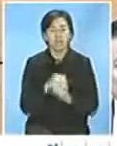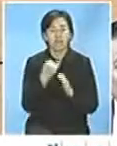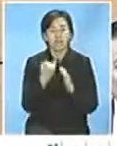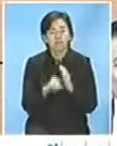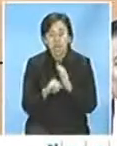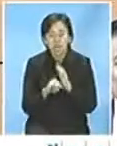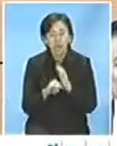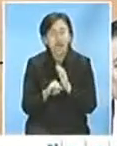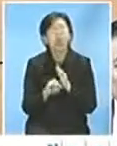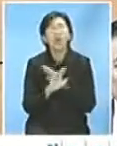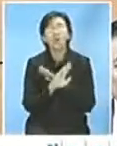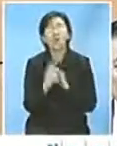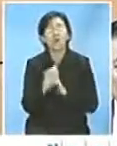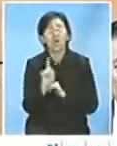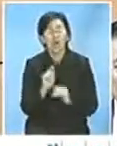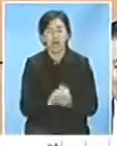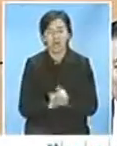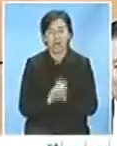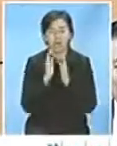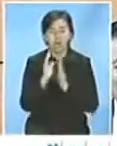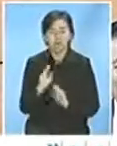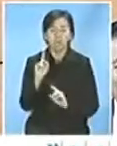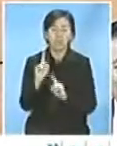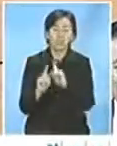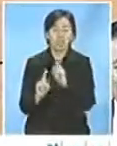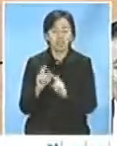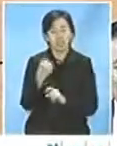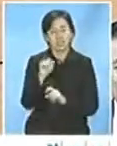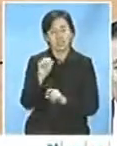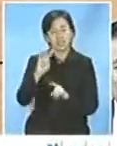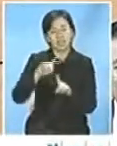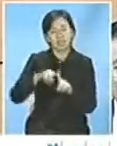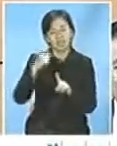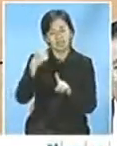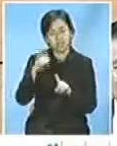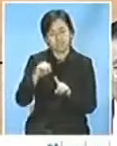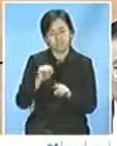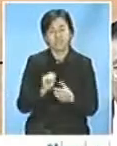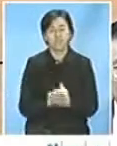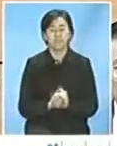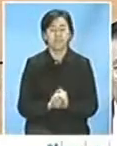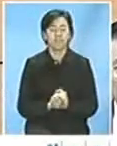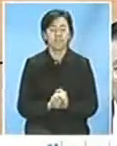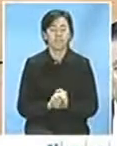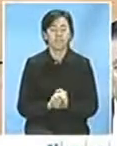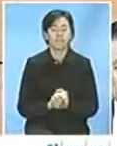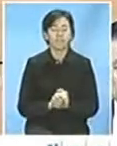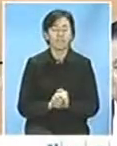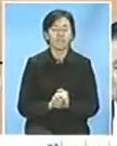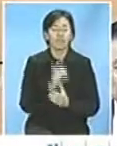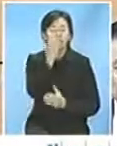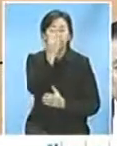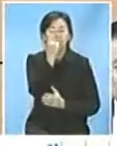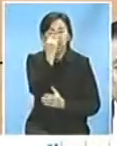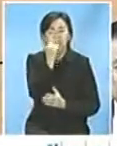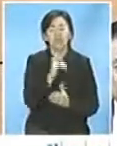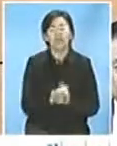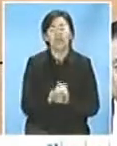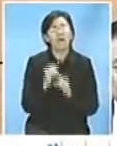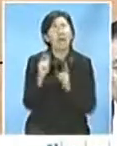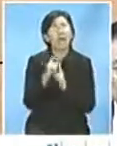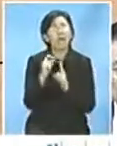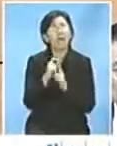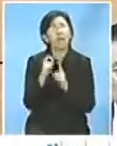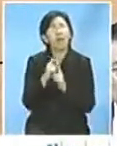นิรโทษให้กับวีรชน14ตุลาถามว่าทำไมผมเอาคำนี้มาจาก